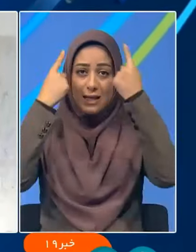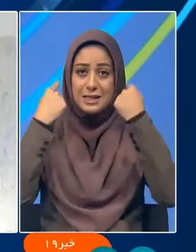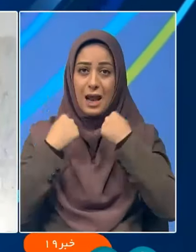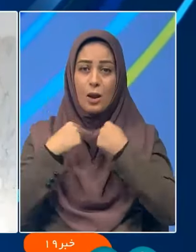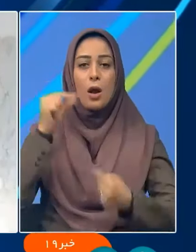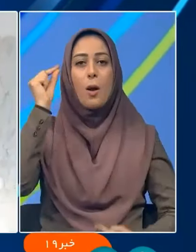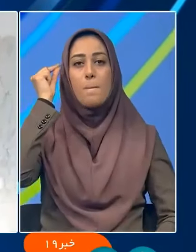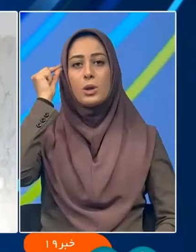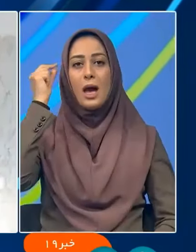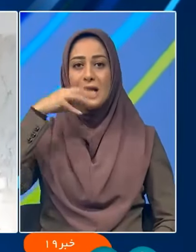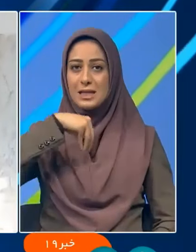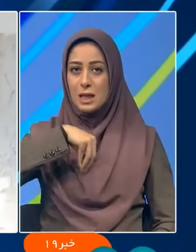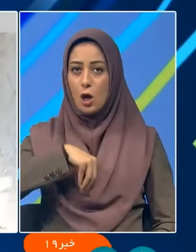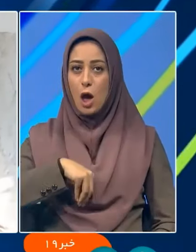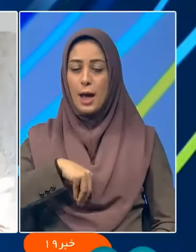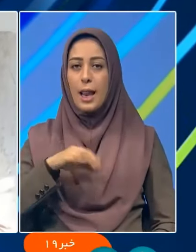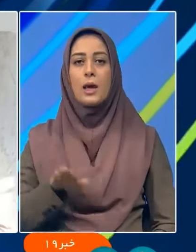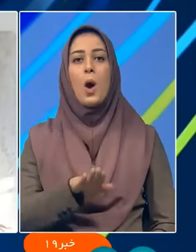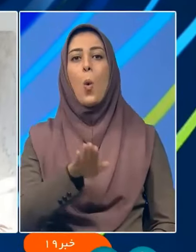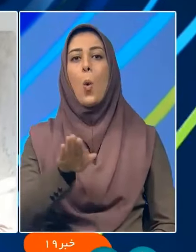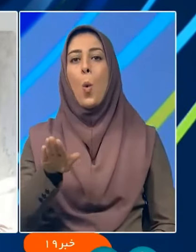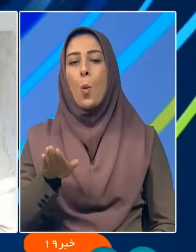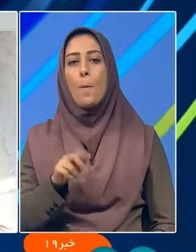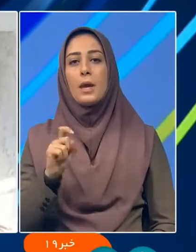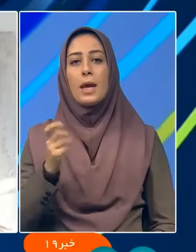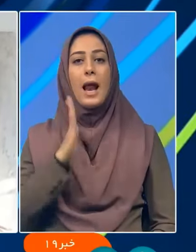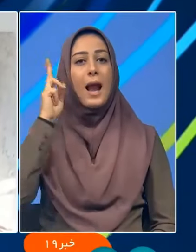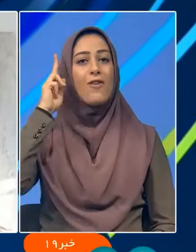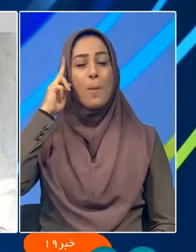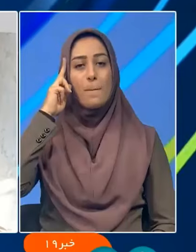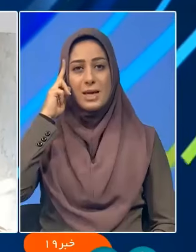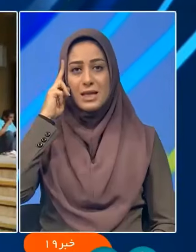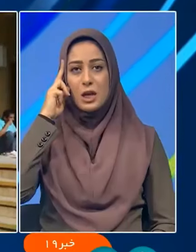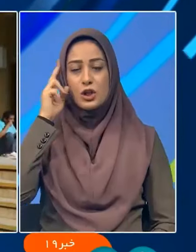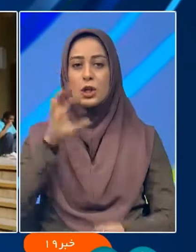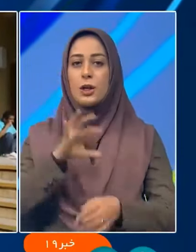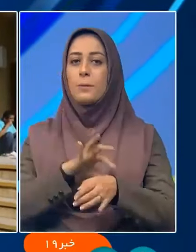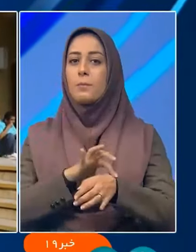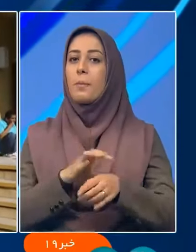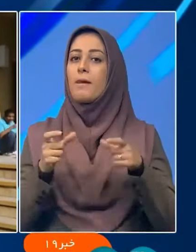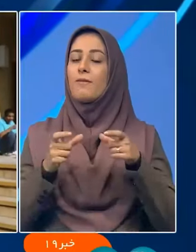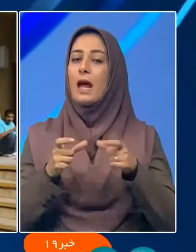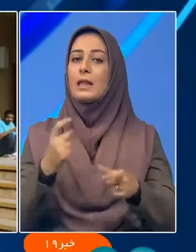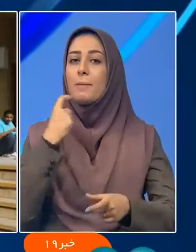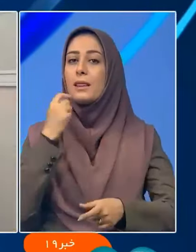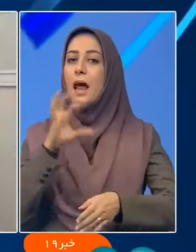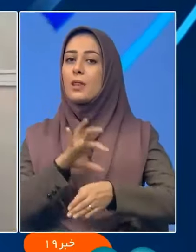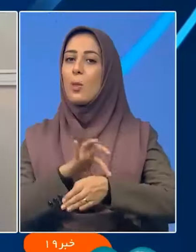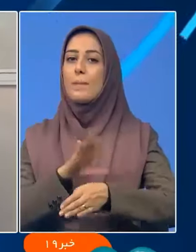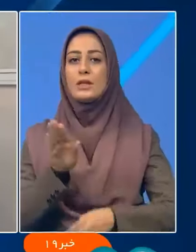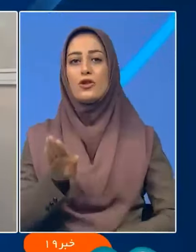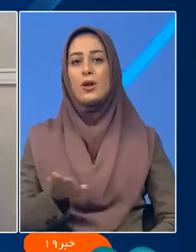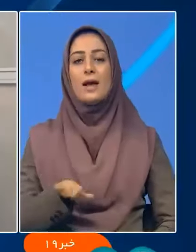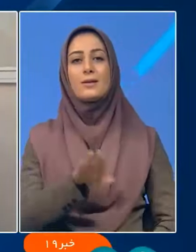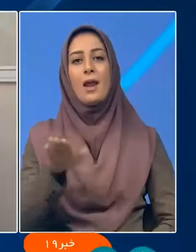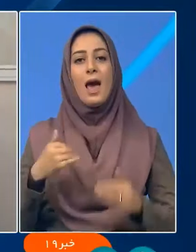متخصص داخلی، عمومی و همچنین روانپزشک و تیم دندون پزشکی ما هستن. تمام